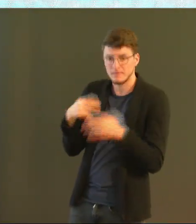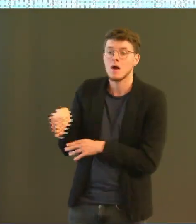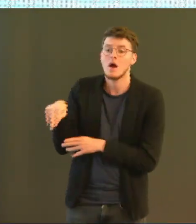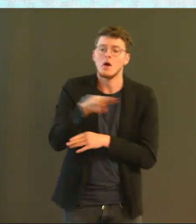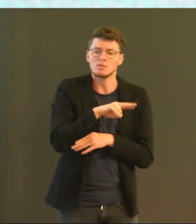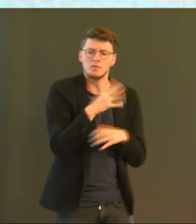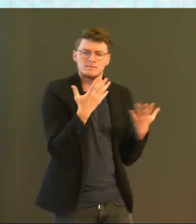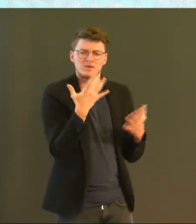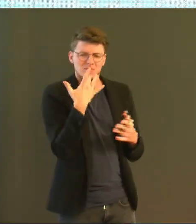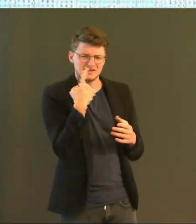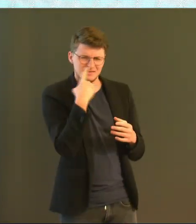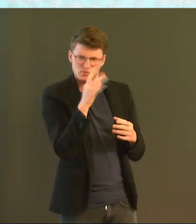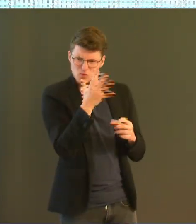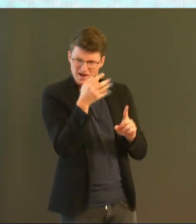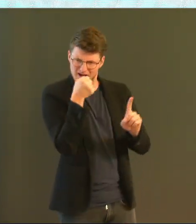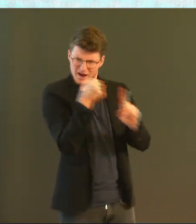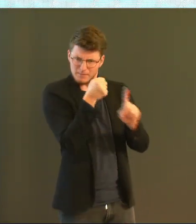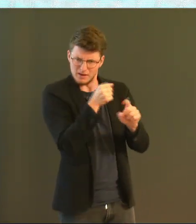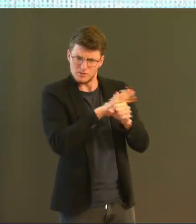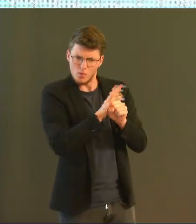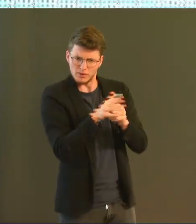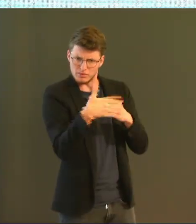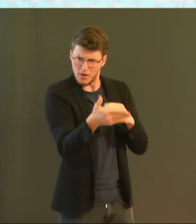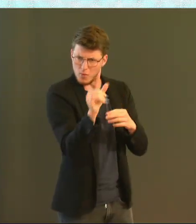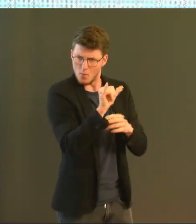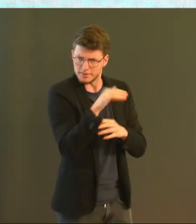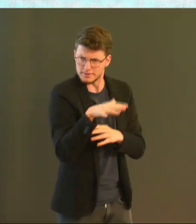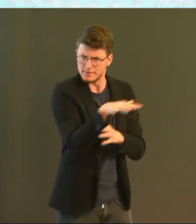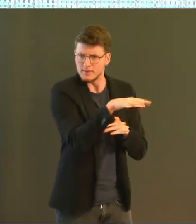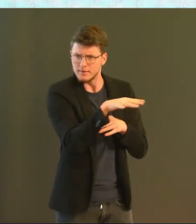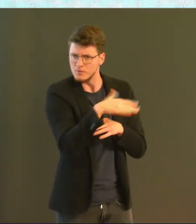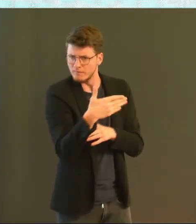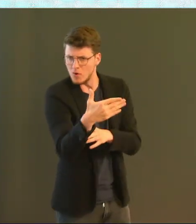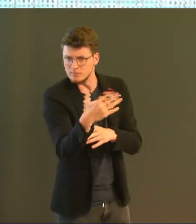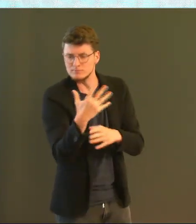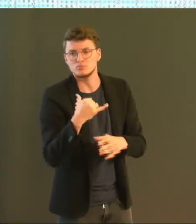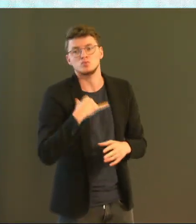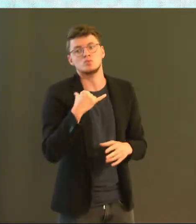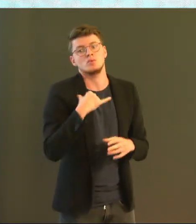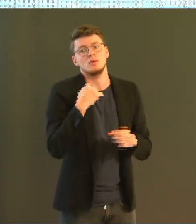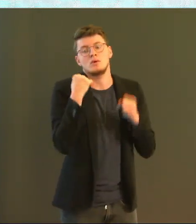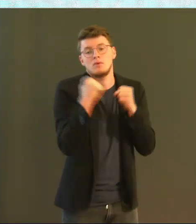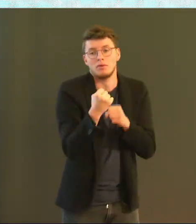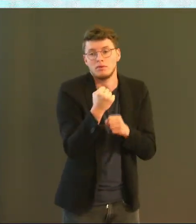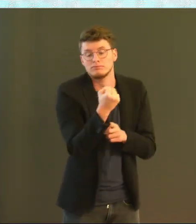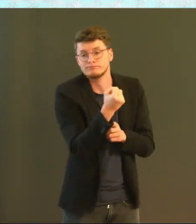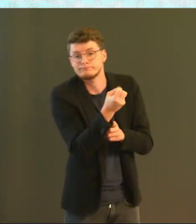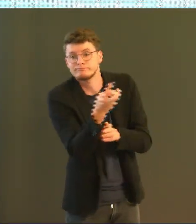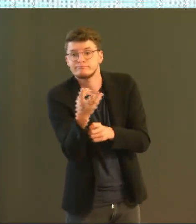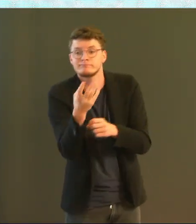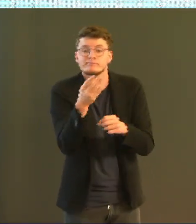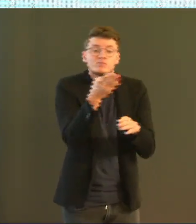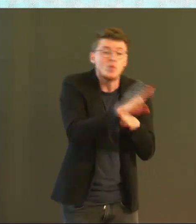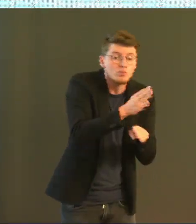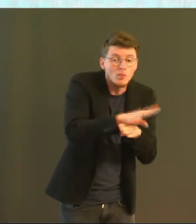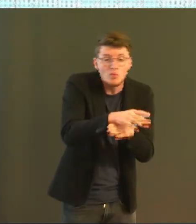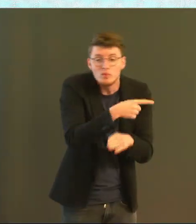obstacles de miss laury si il est en dehors d'une tonne par les tests catégorie autres nous attendons une